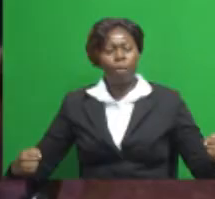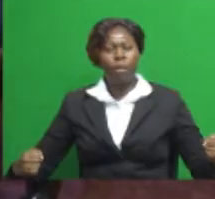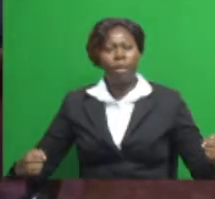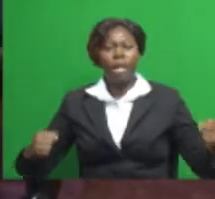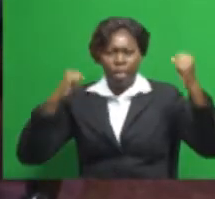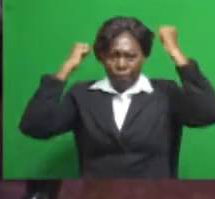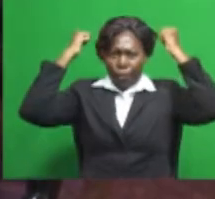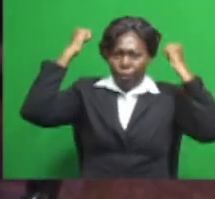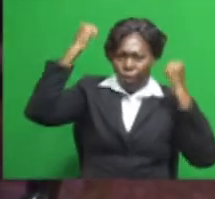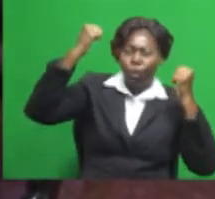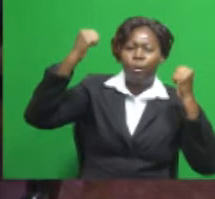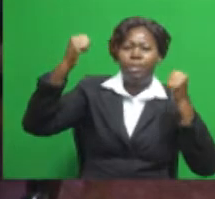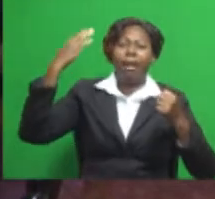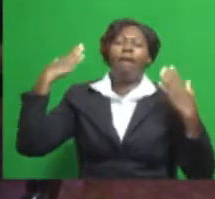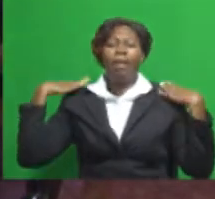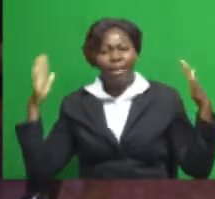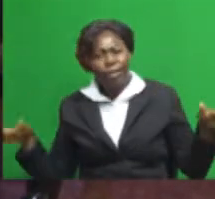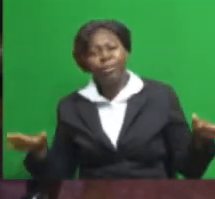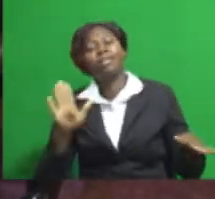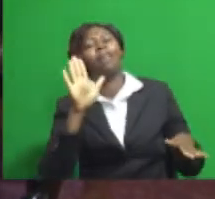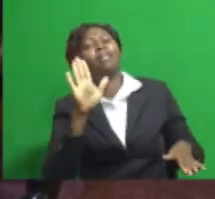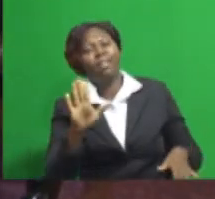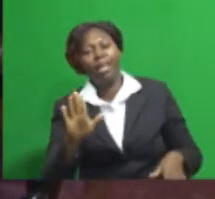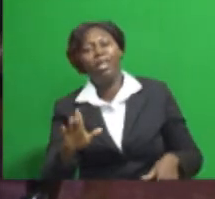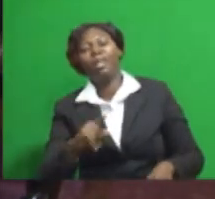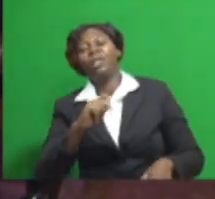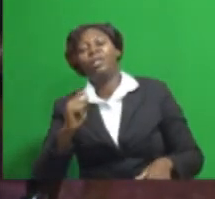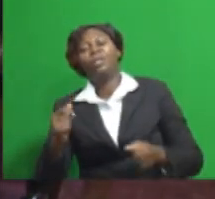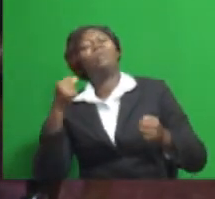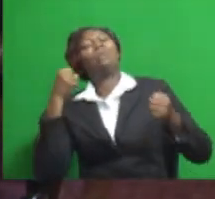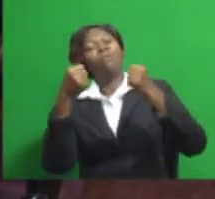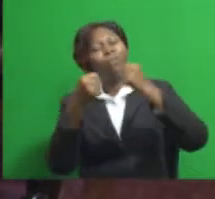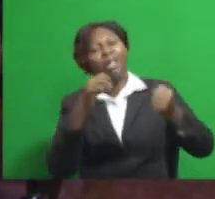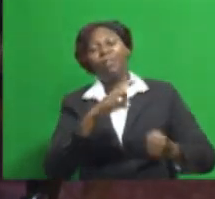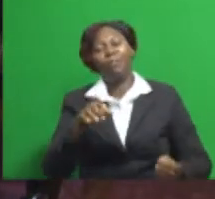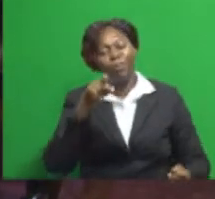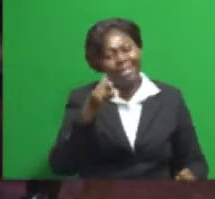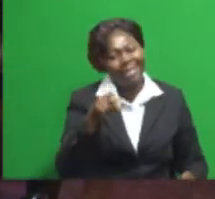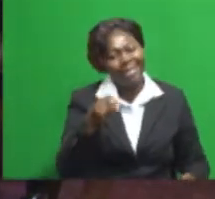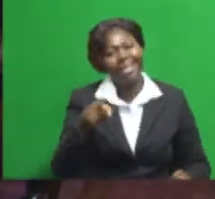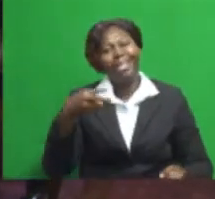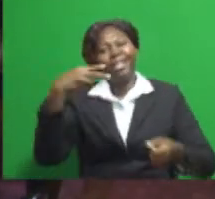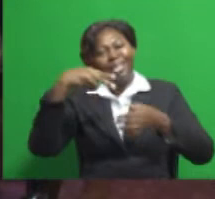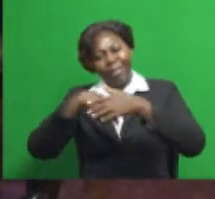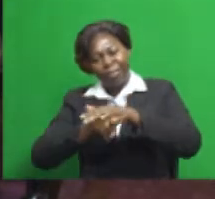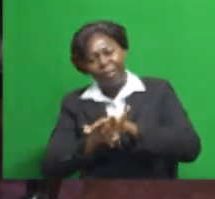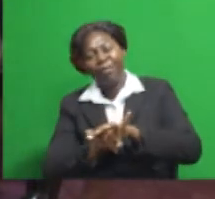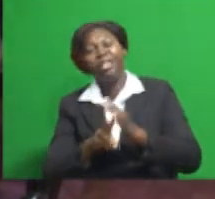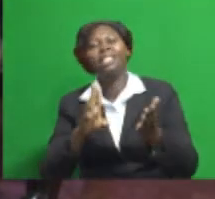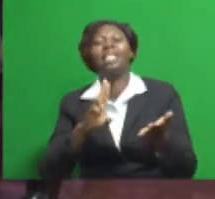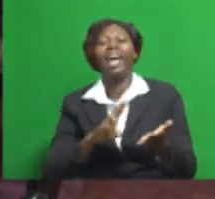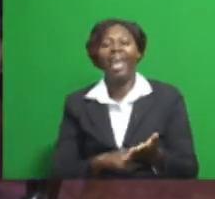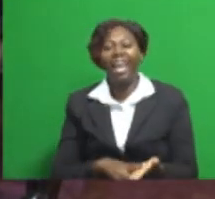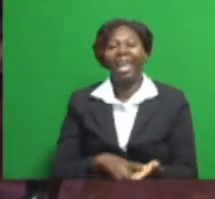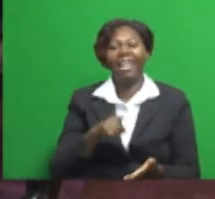takadekara pasi. Kana shoko iri dai tichiridzidza nemwero waro chaiko chaiko. Tichiona security yatinayo sevana